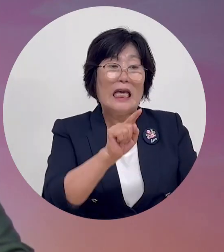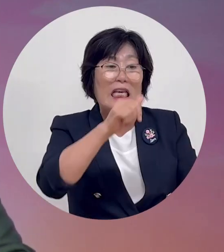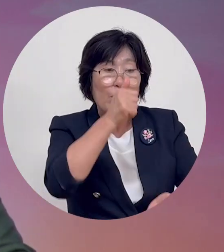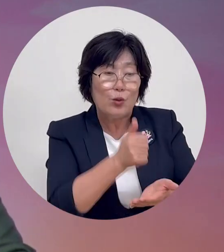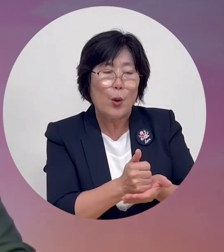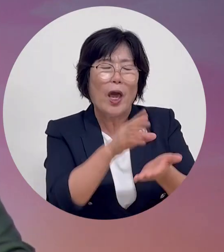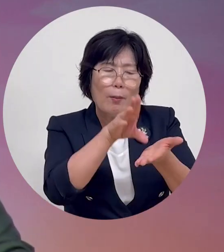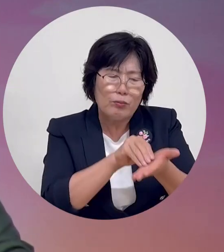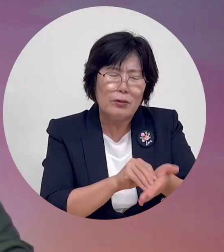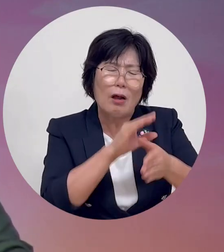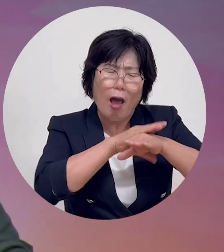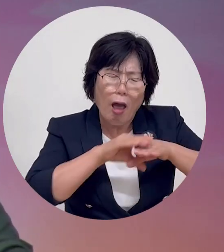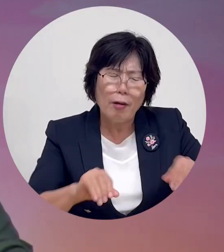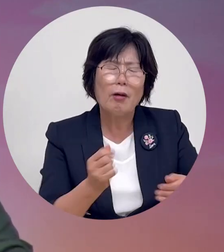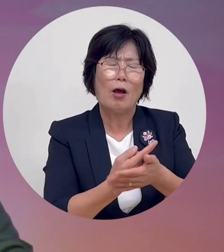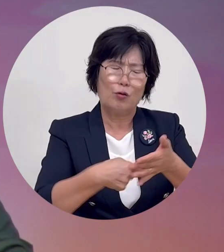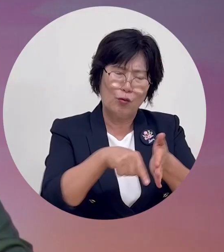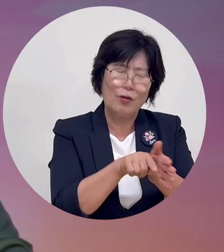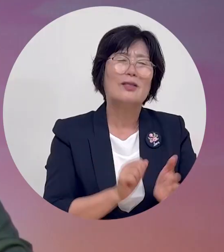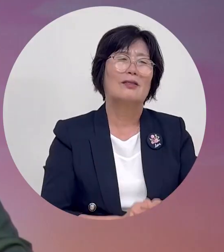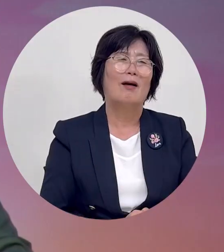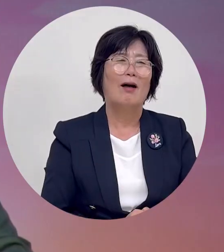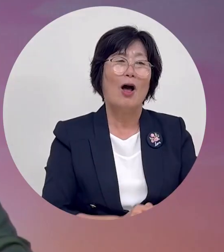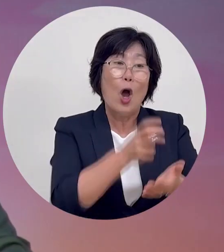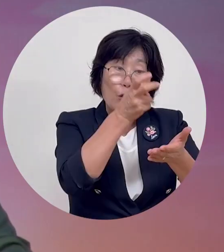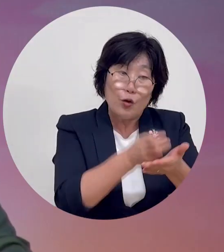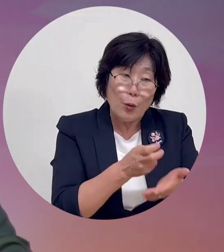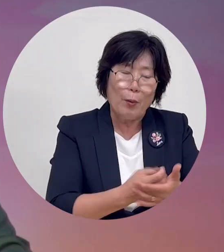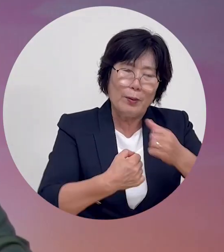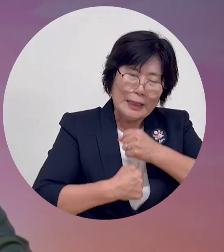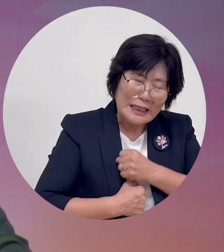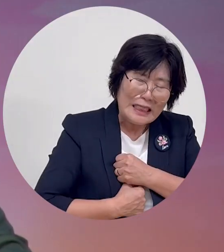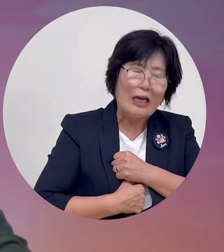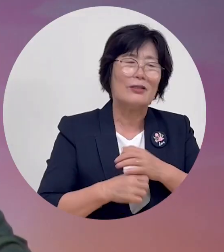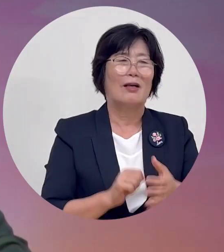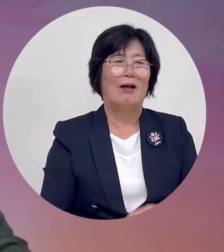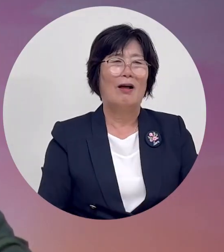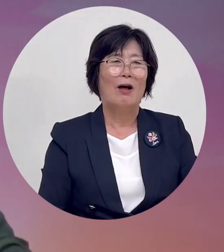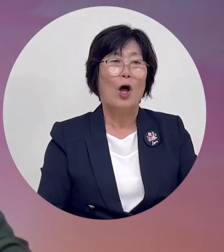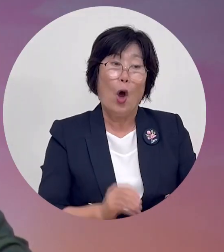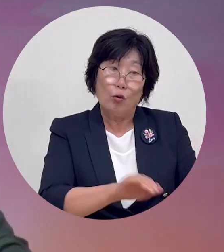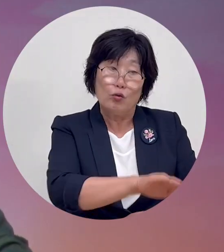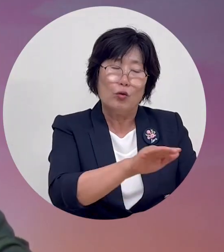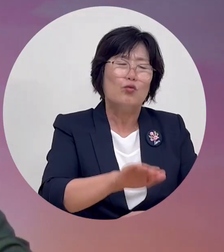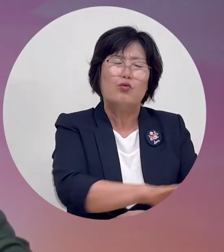문제를 해결하기 위해서 율법을 지켜서 우리의 구원을